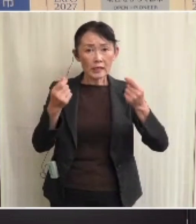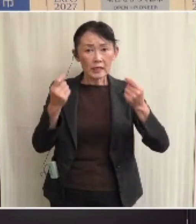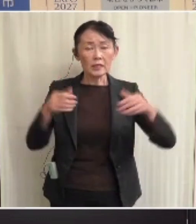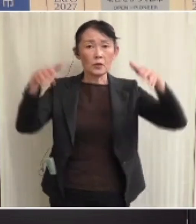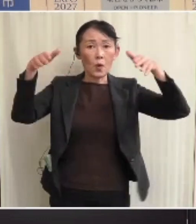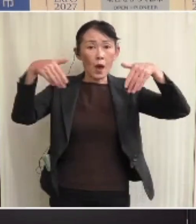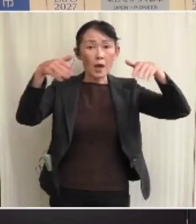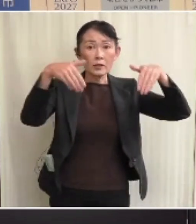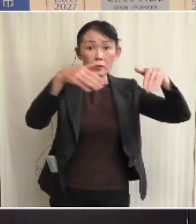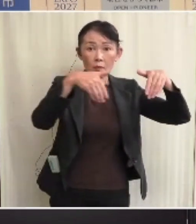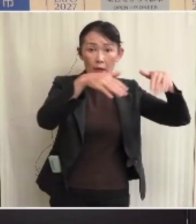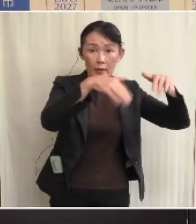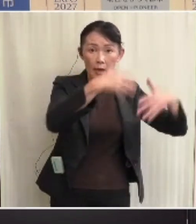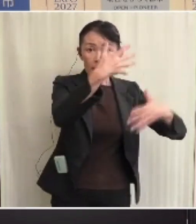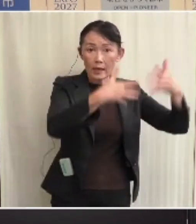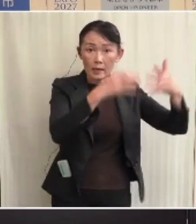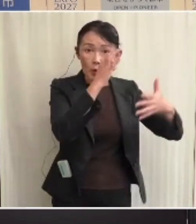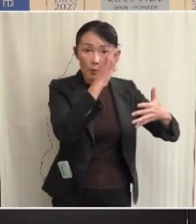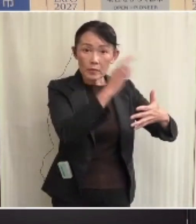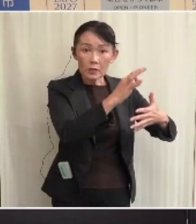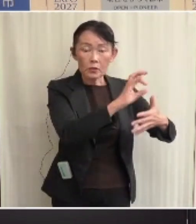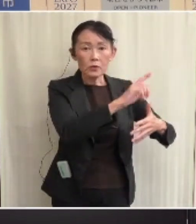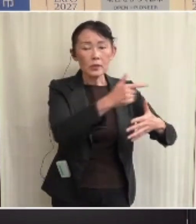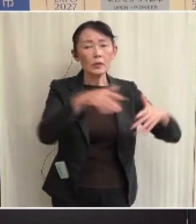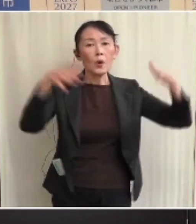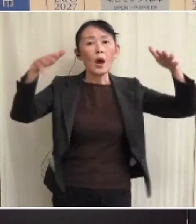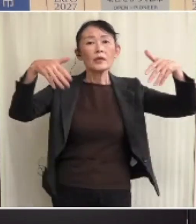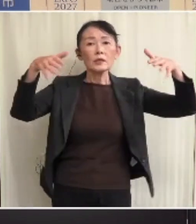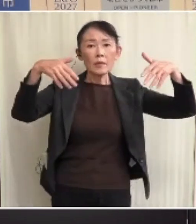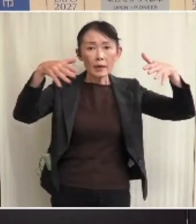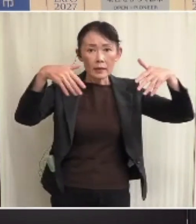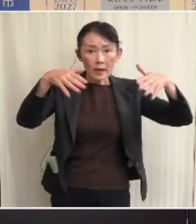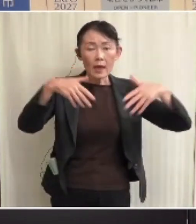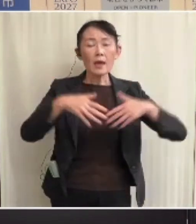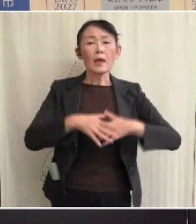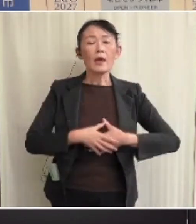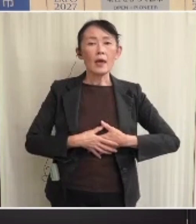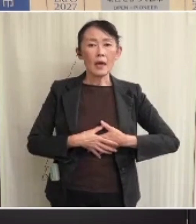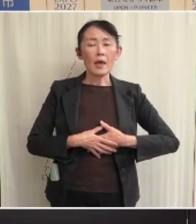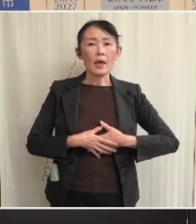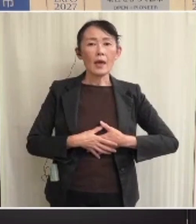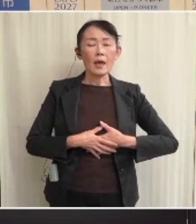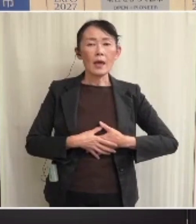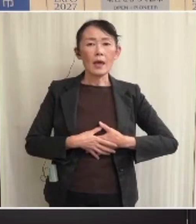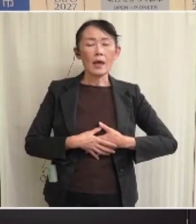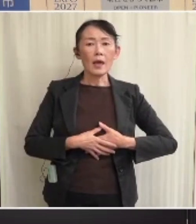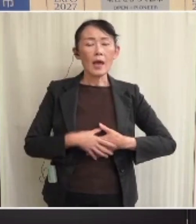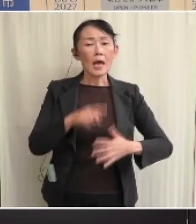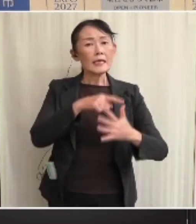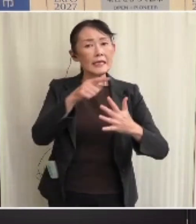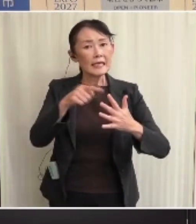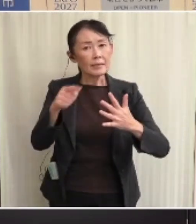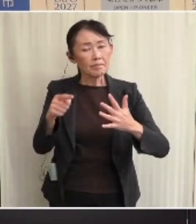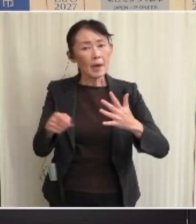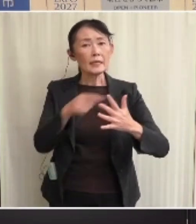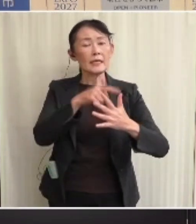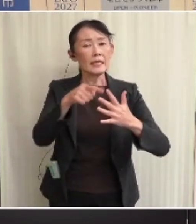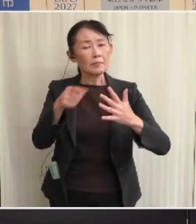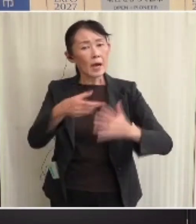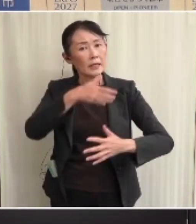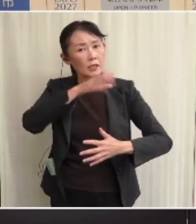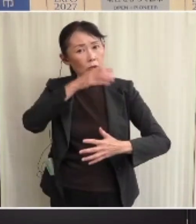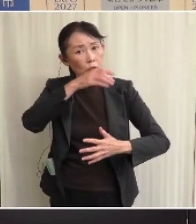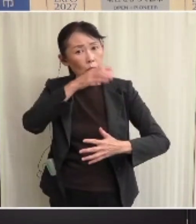いて、情報をですねご確認いただきたいと思いますし、またこまめな水分補給などですね、熱中症予防